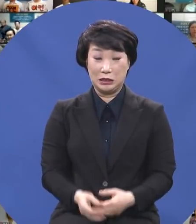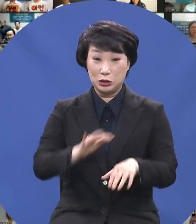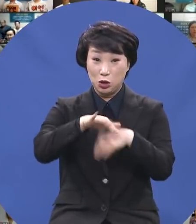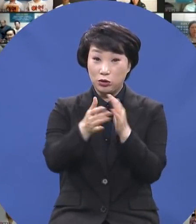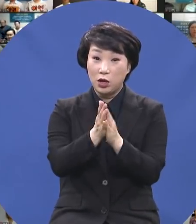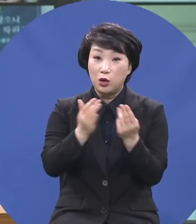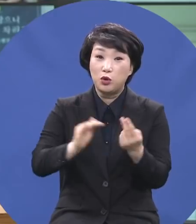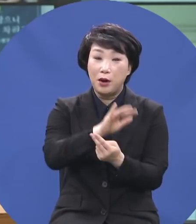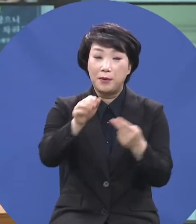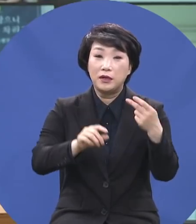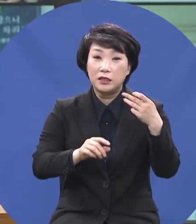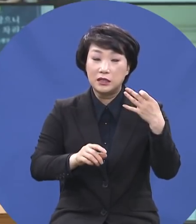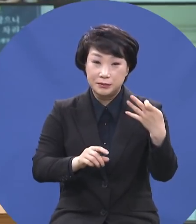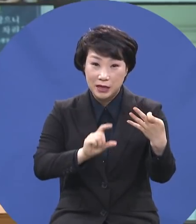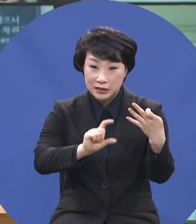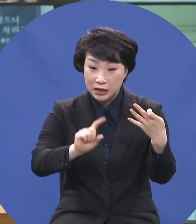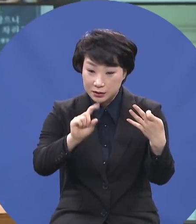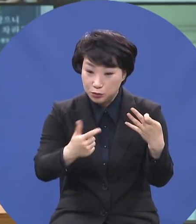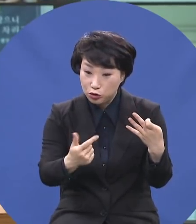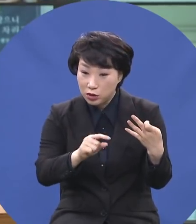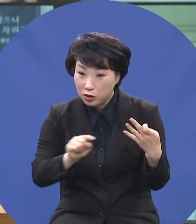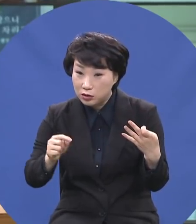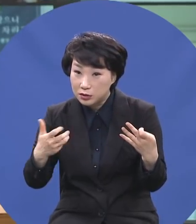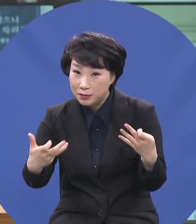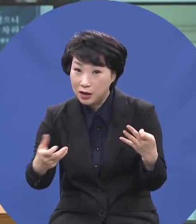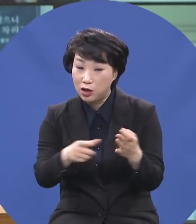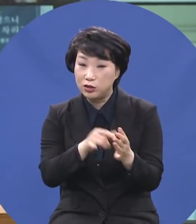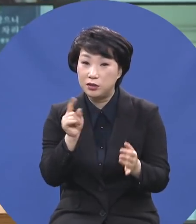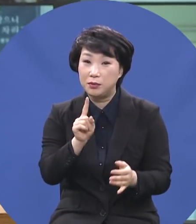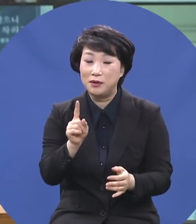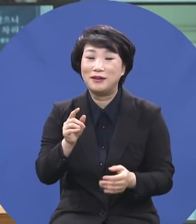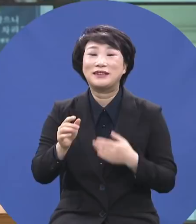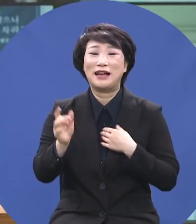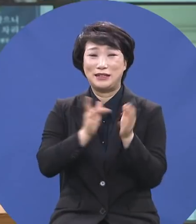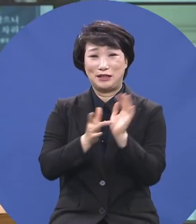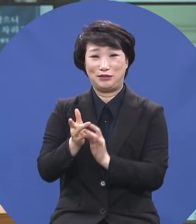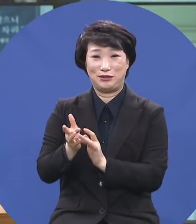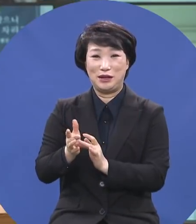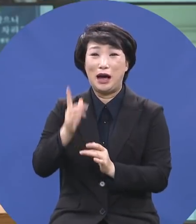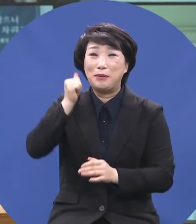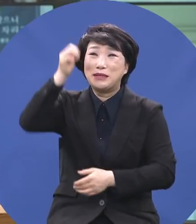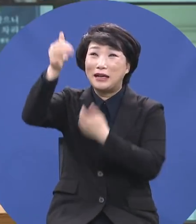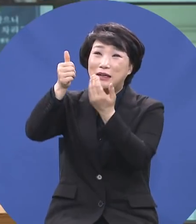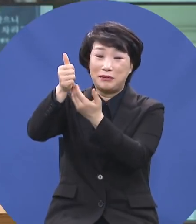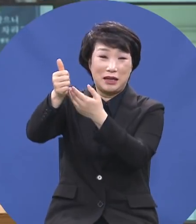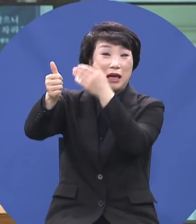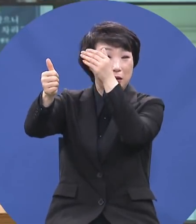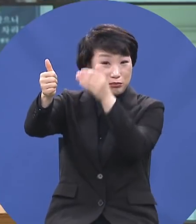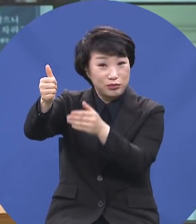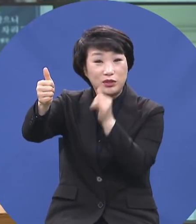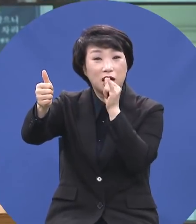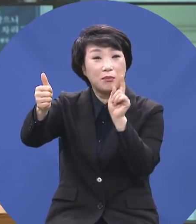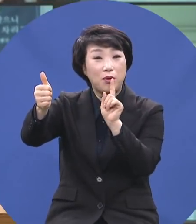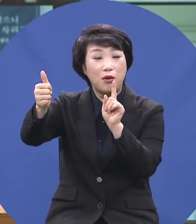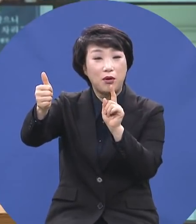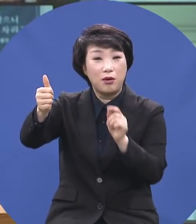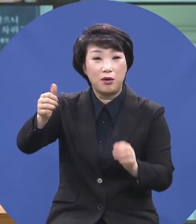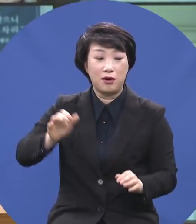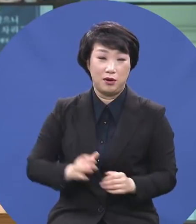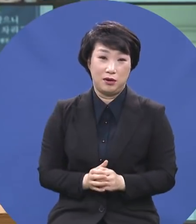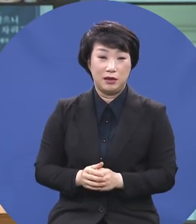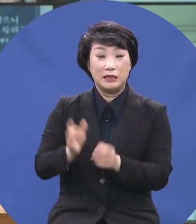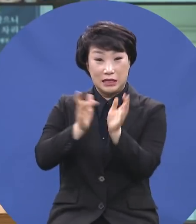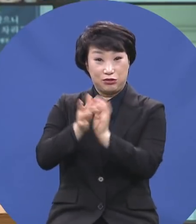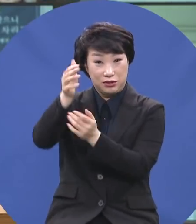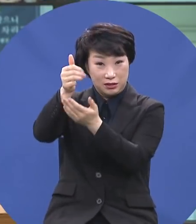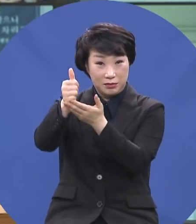요한복음 14장 16절로 18절에 내가 아버지께 구하겠으니